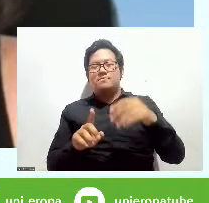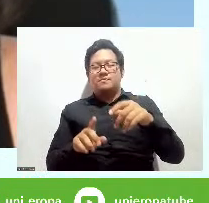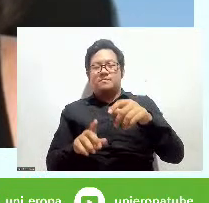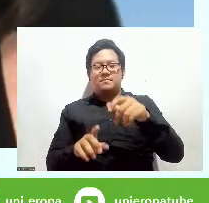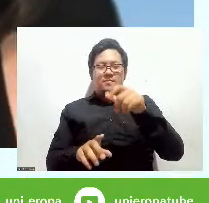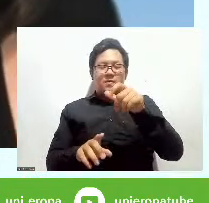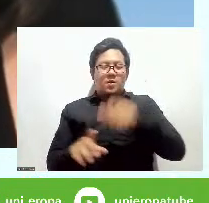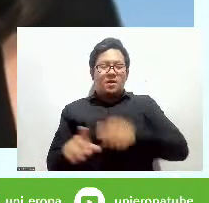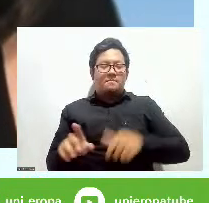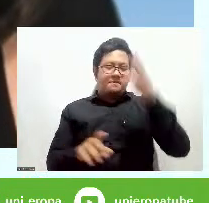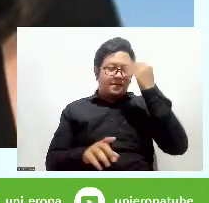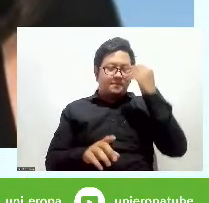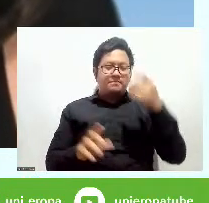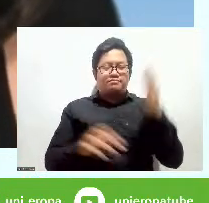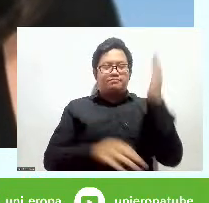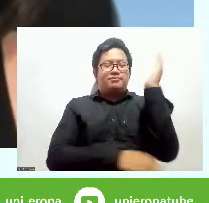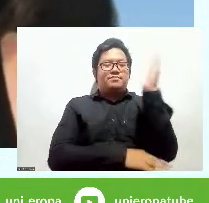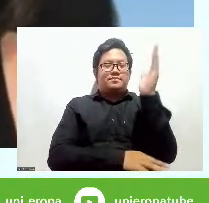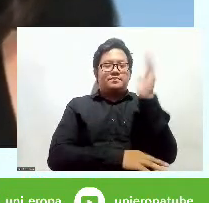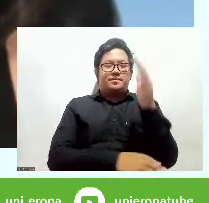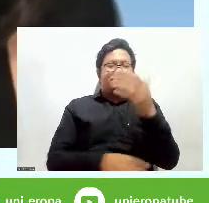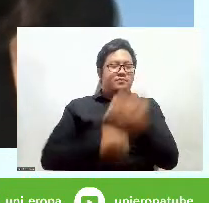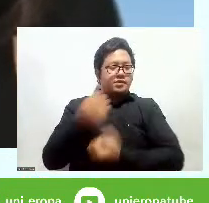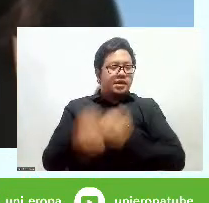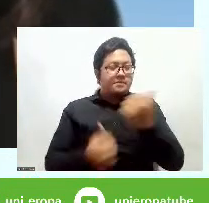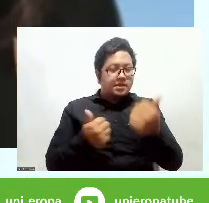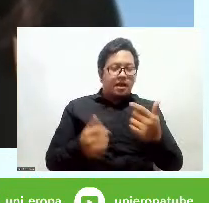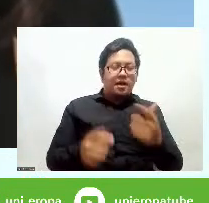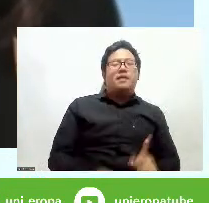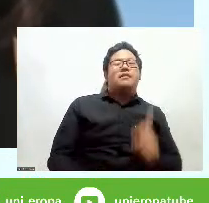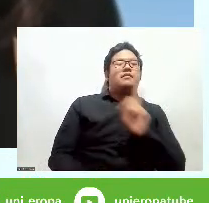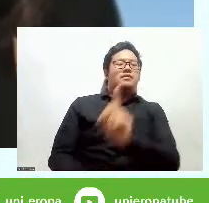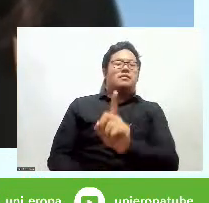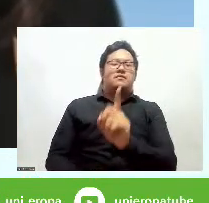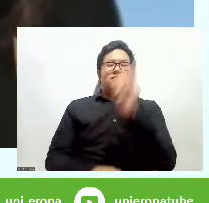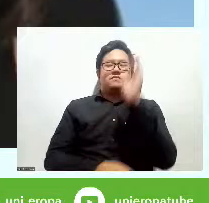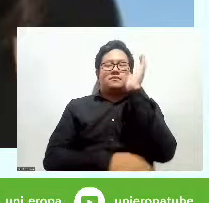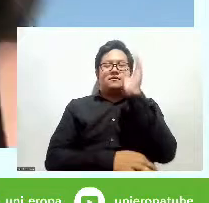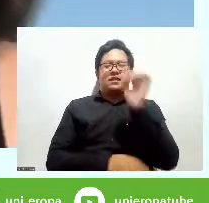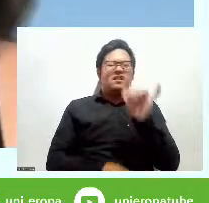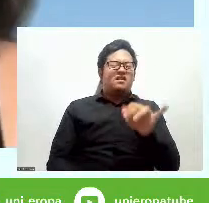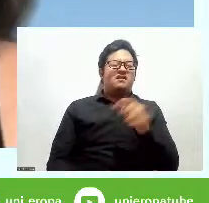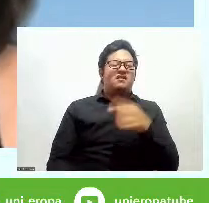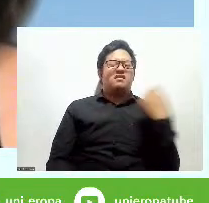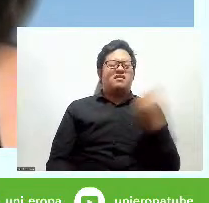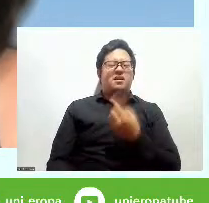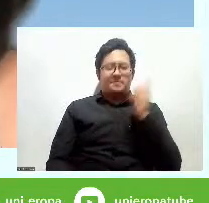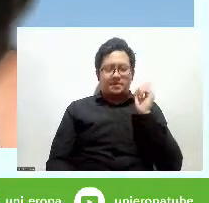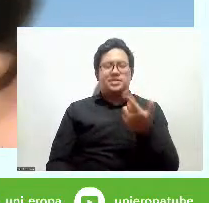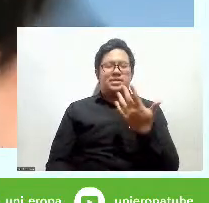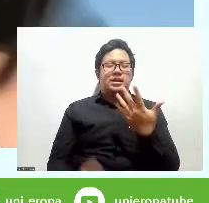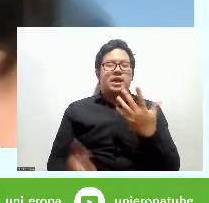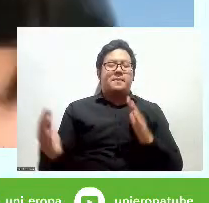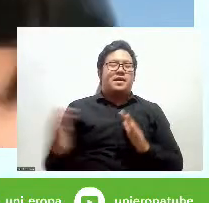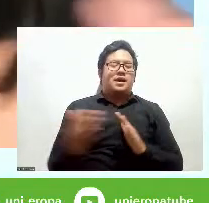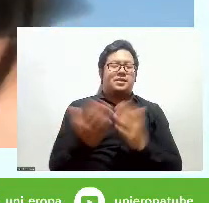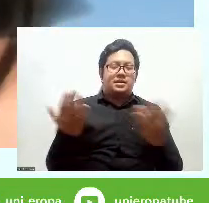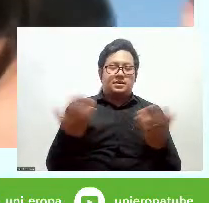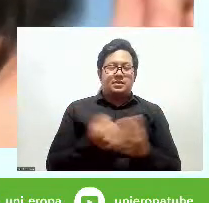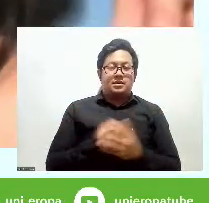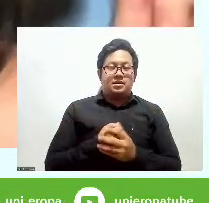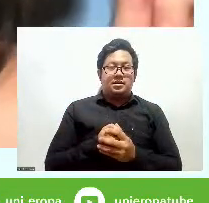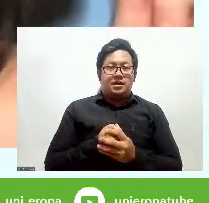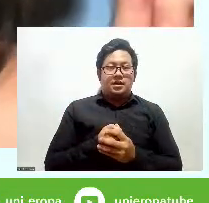formal di depan perlu jadi memang kita pasti akan pendekatannya ke sekolah-sekolah